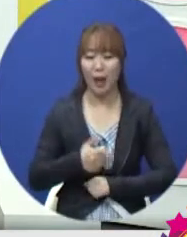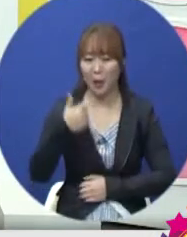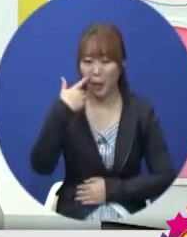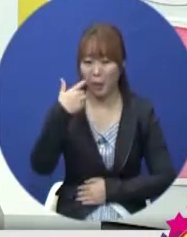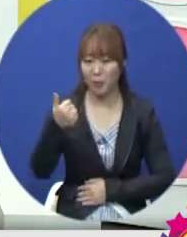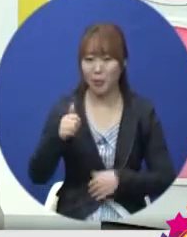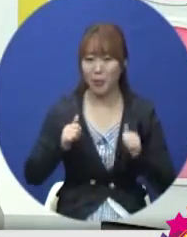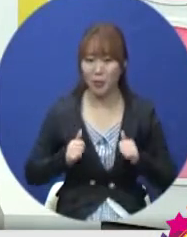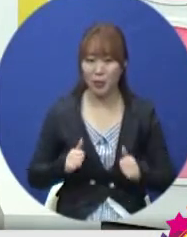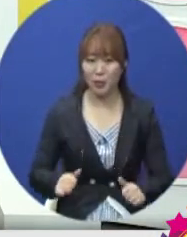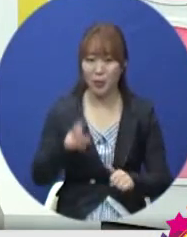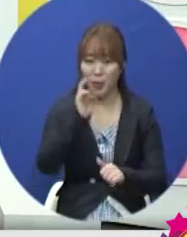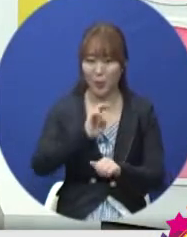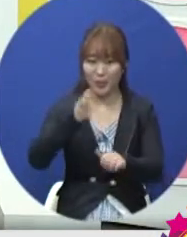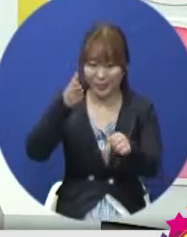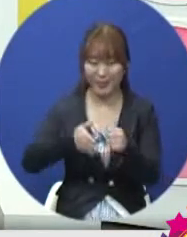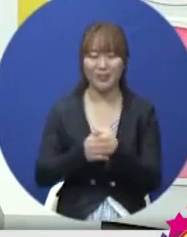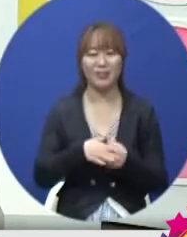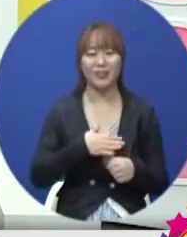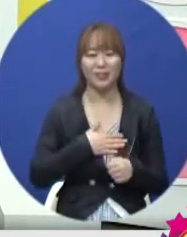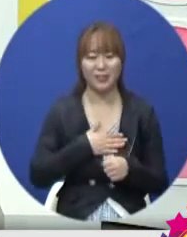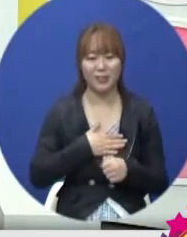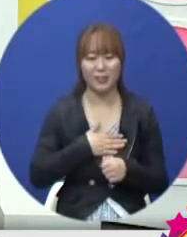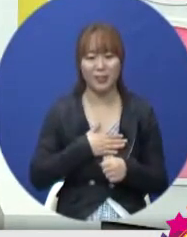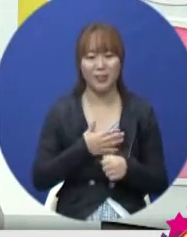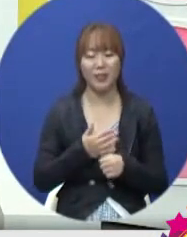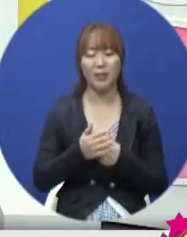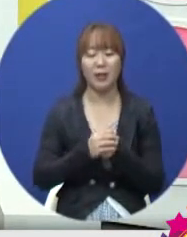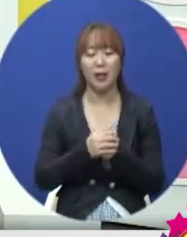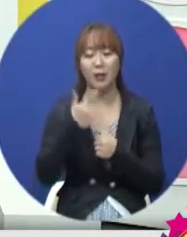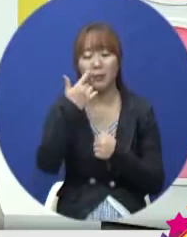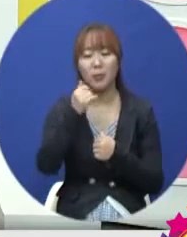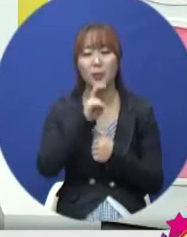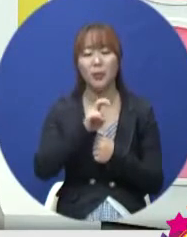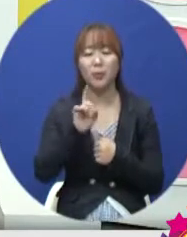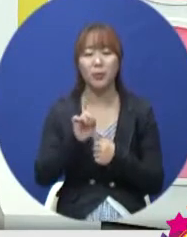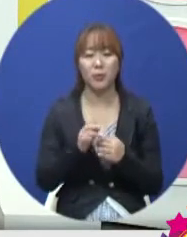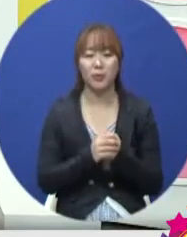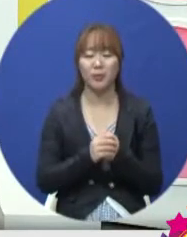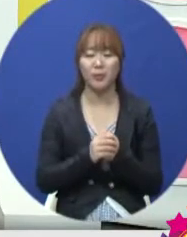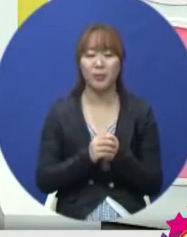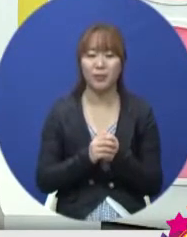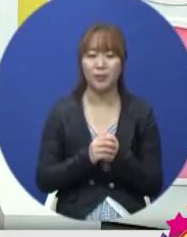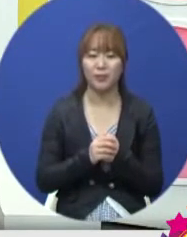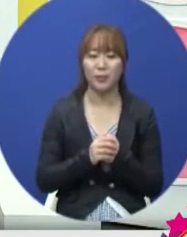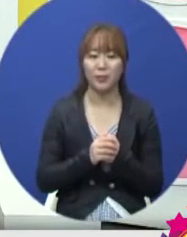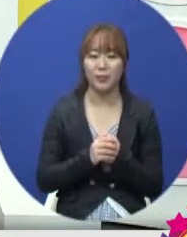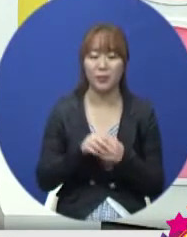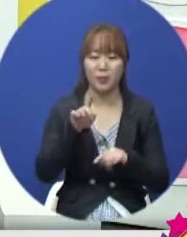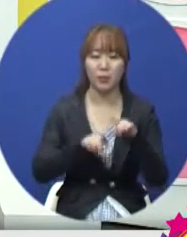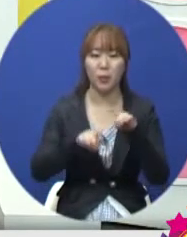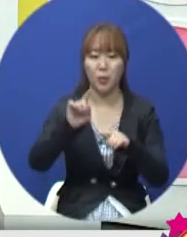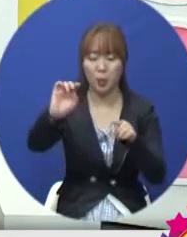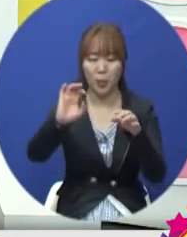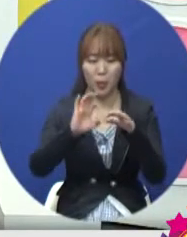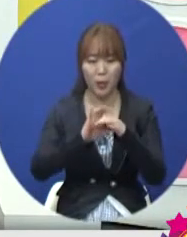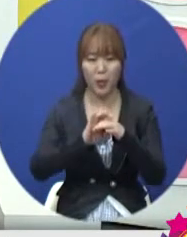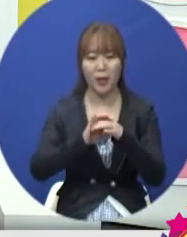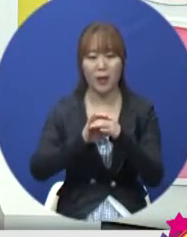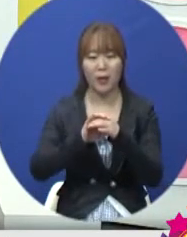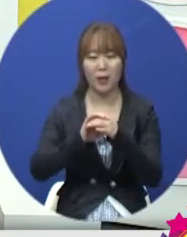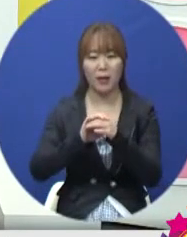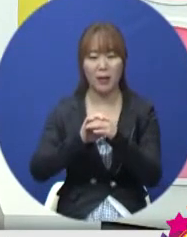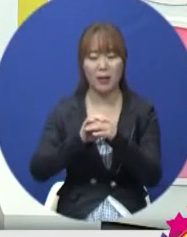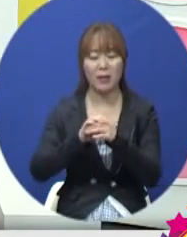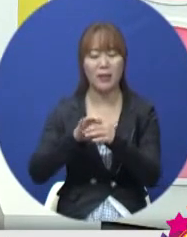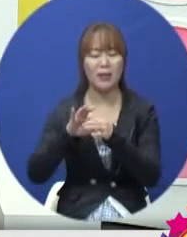예. 아버님도 열심히 노래해 주세요. 예, 예, 예. 자, 예. 무슨 노래 하시죠, 그나저나? 그 저거 목포에 인연이 좀 많아가지고